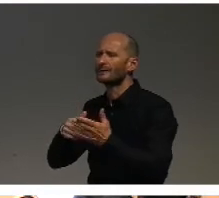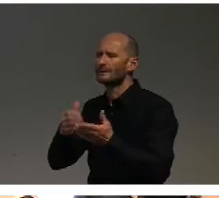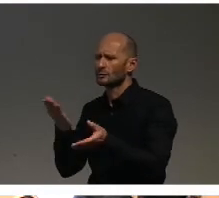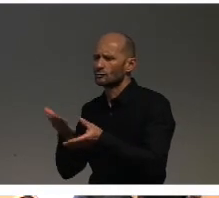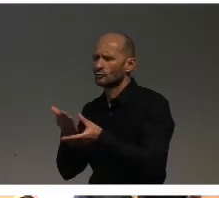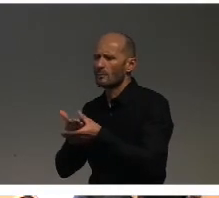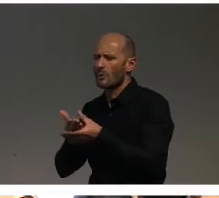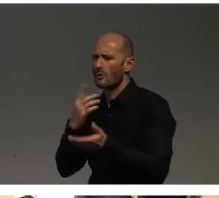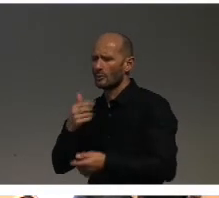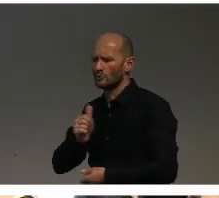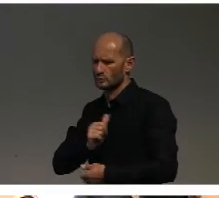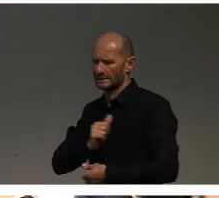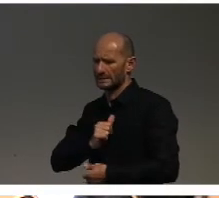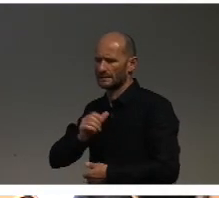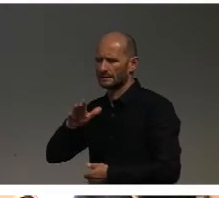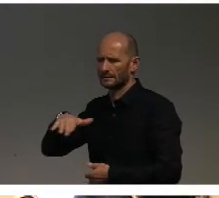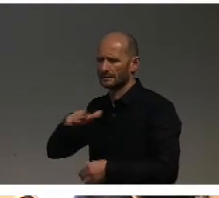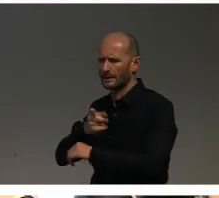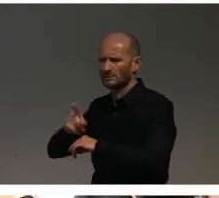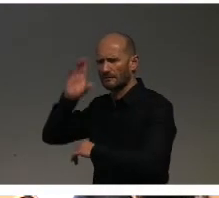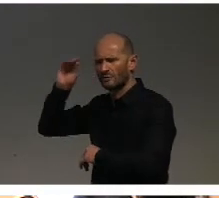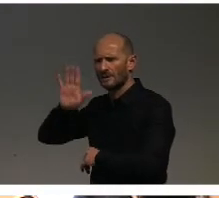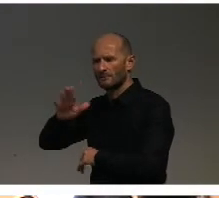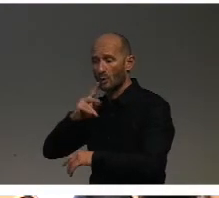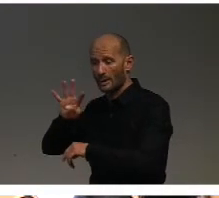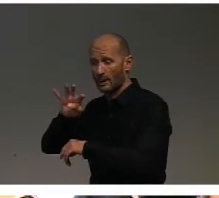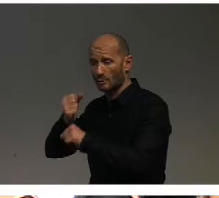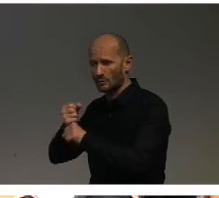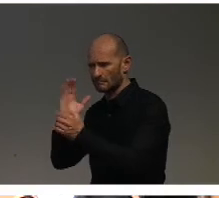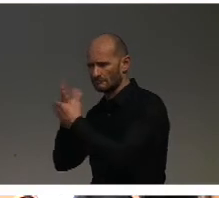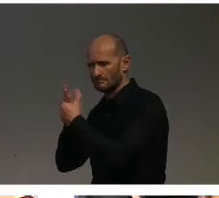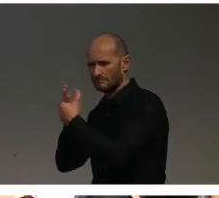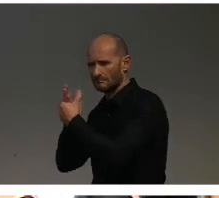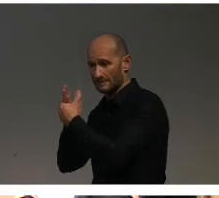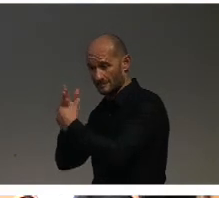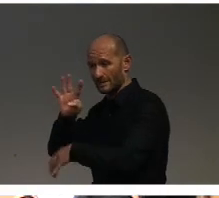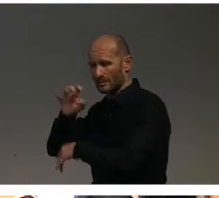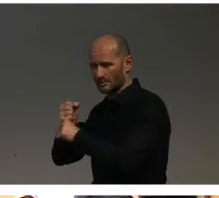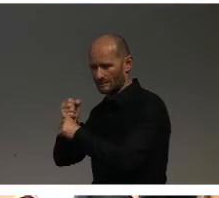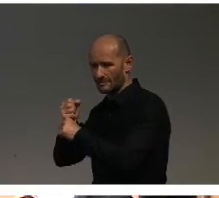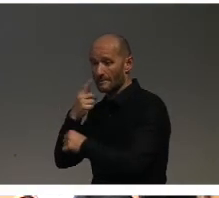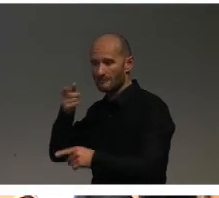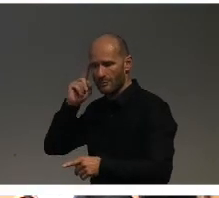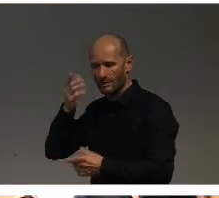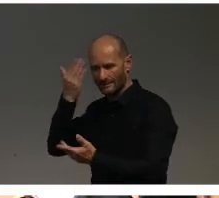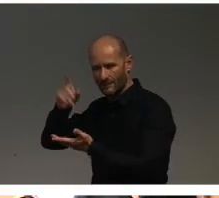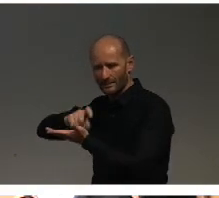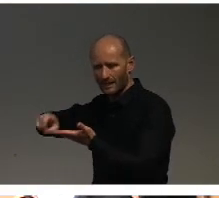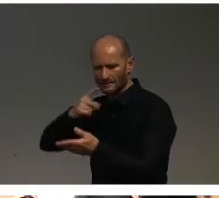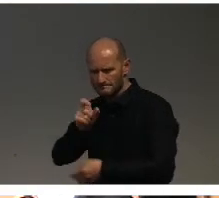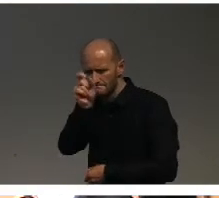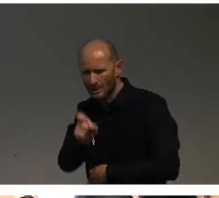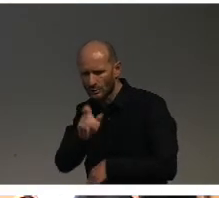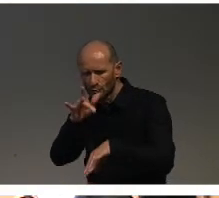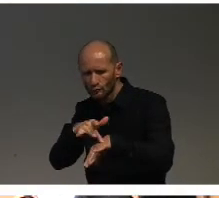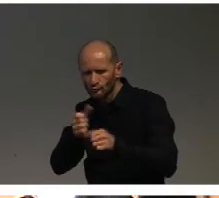ans, pour notamment permettre de conserver une trace des expositions collectives aux